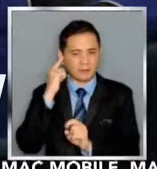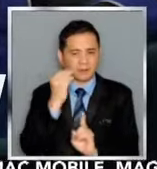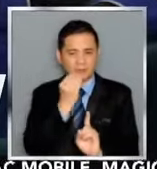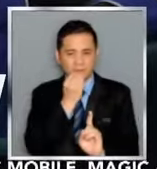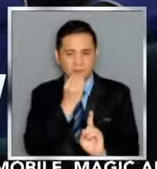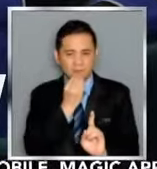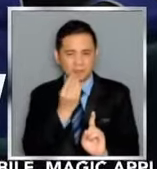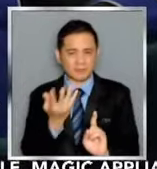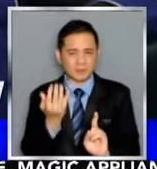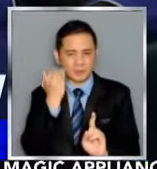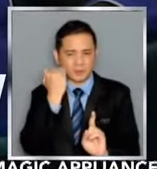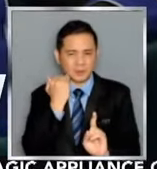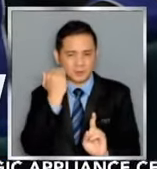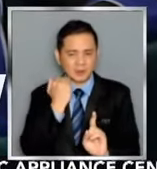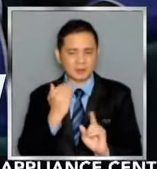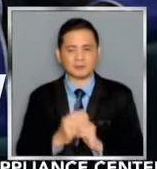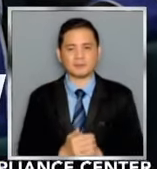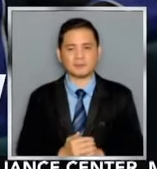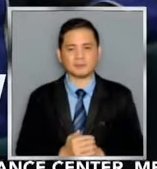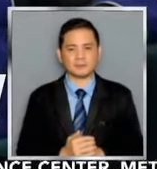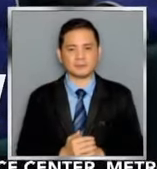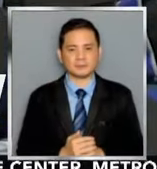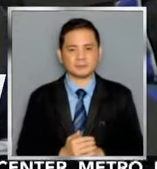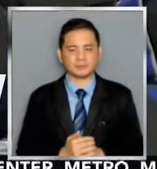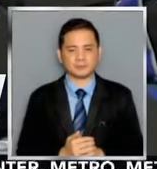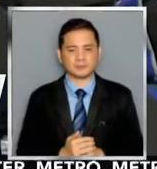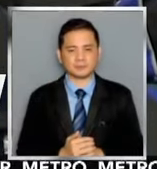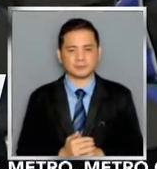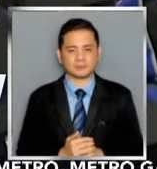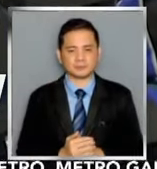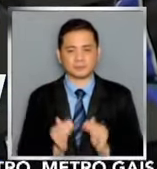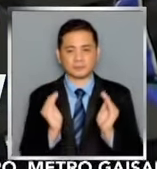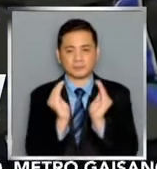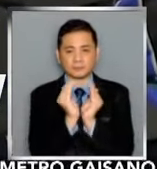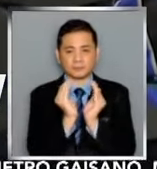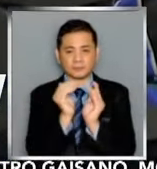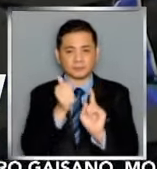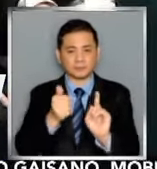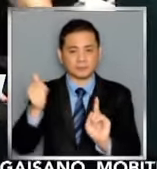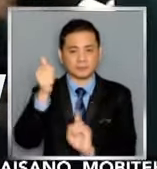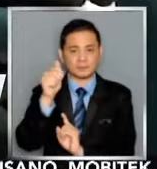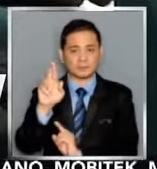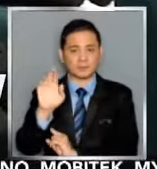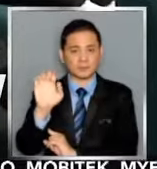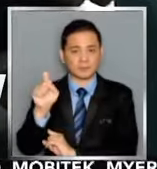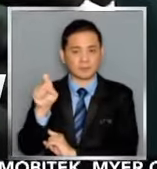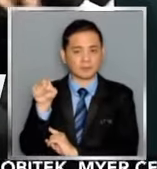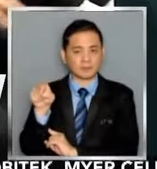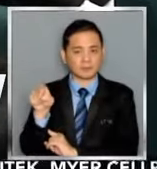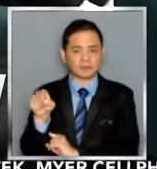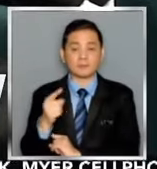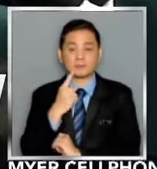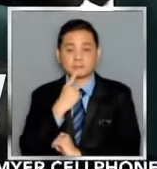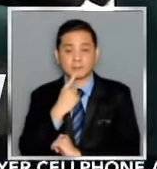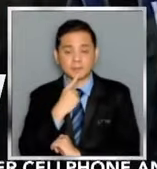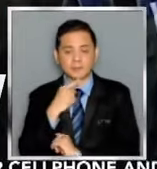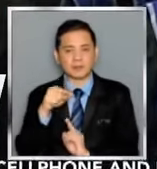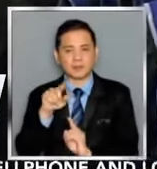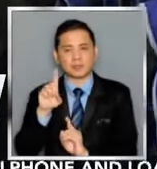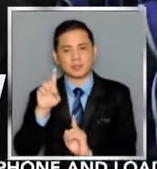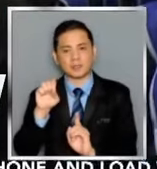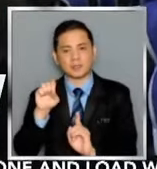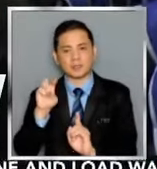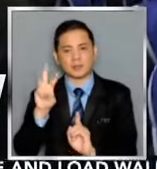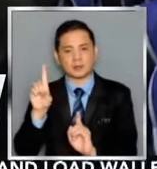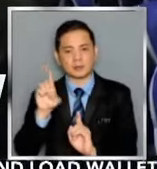araw. Sabi naman ni Social Welfare and Development Secretary Rex Gatchalian, pinag-aaralan ng DSWD na gawing conditional